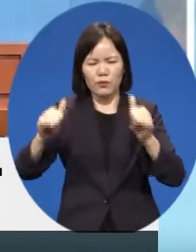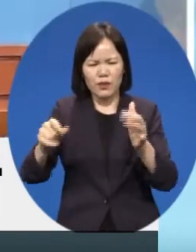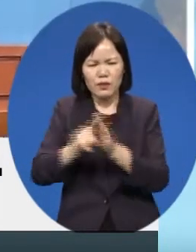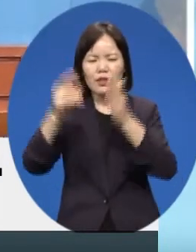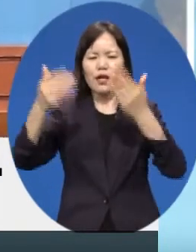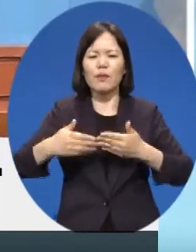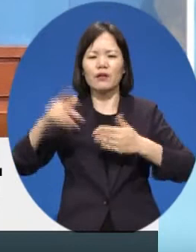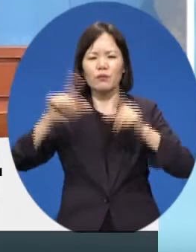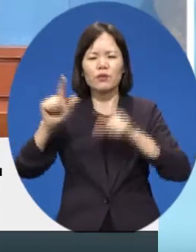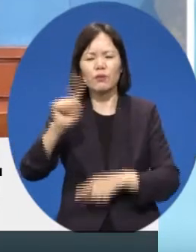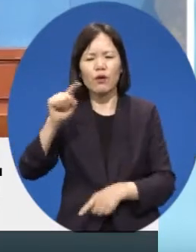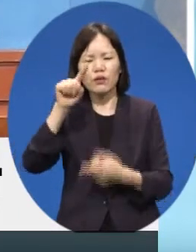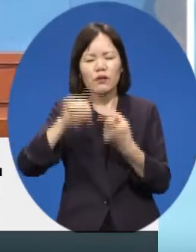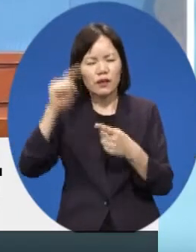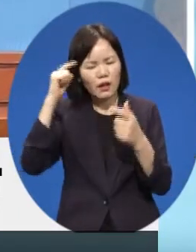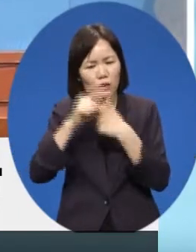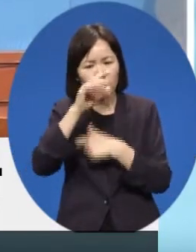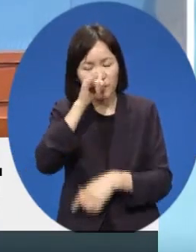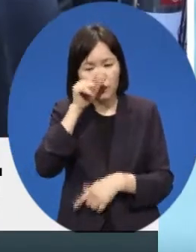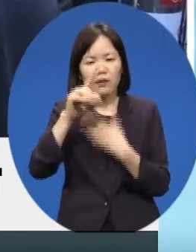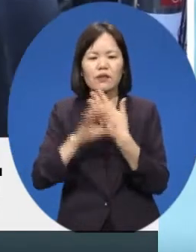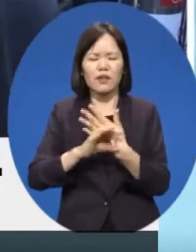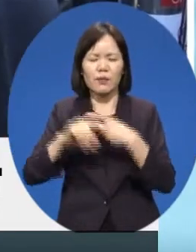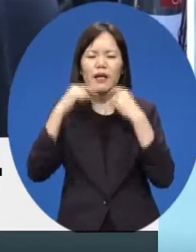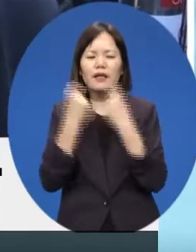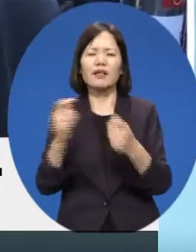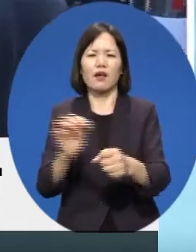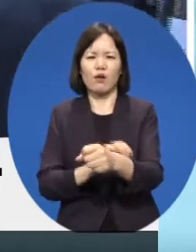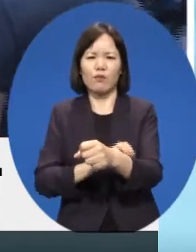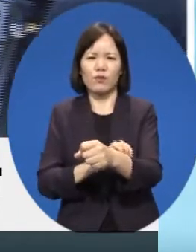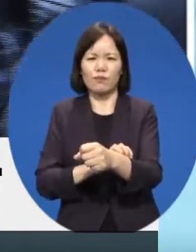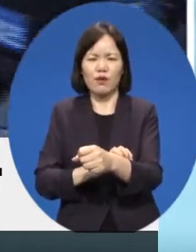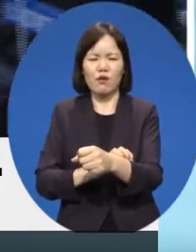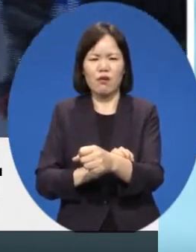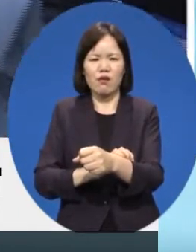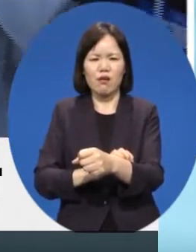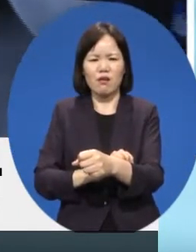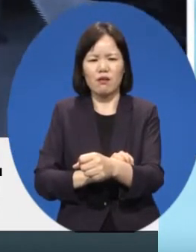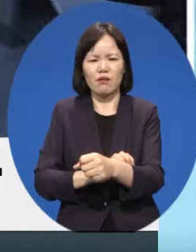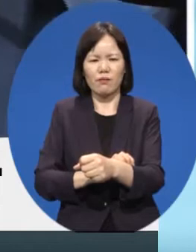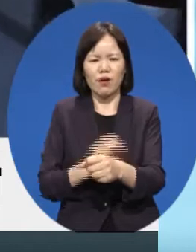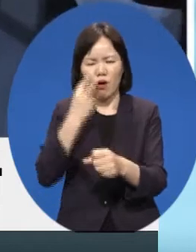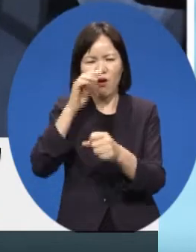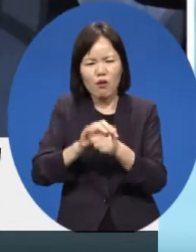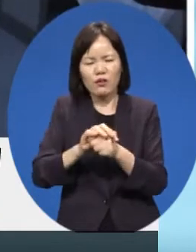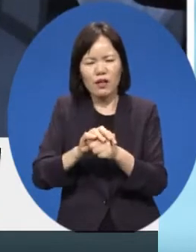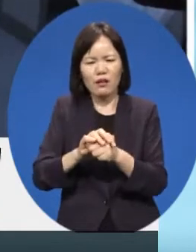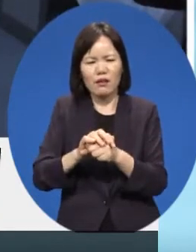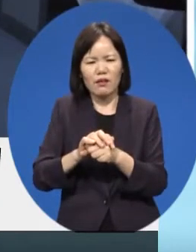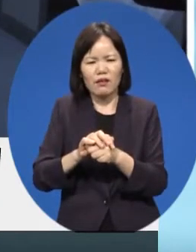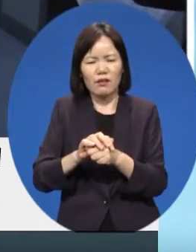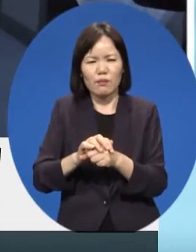모습으로 가야 될 지를 고민한다고 하면 이건 개인의 어떤 불편함이나 개인의 어떤 부당함을 느끼는 부분 물론 우상 위주 아가는 것처럼 합